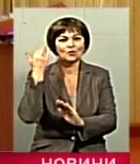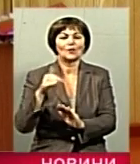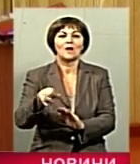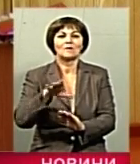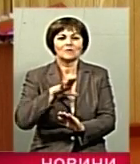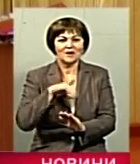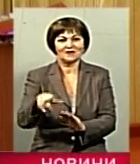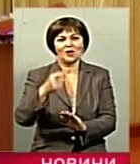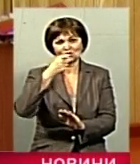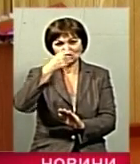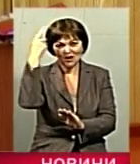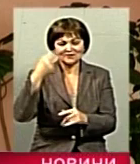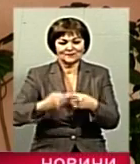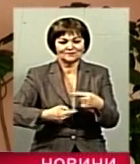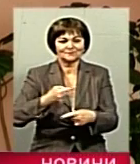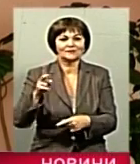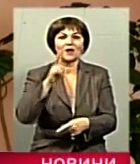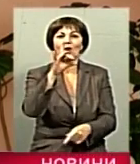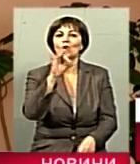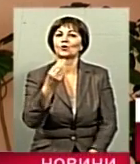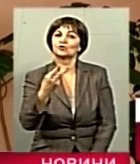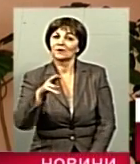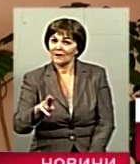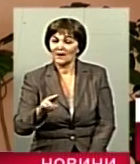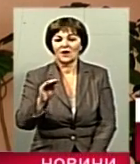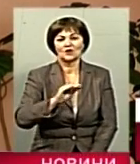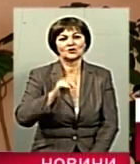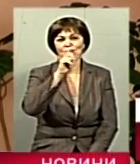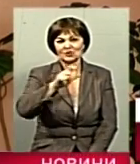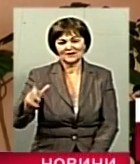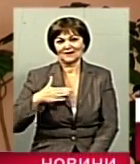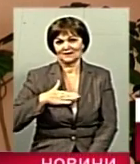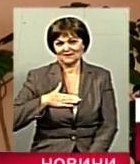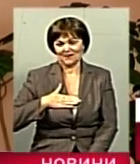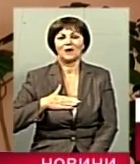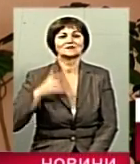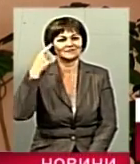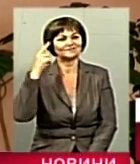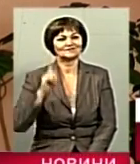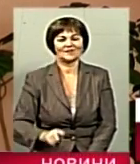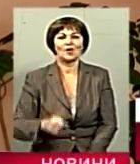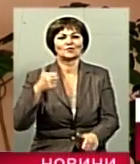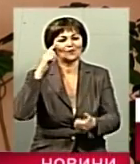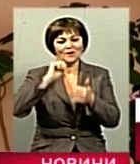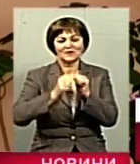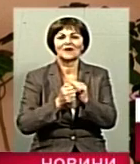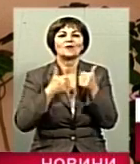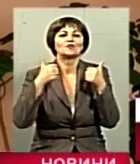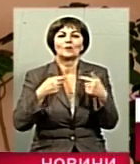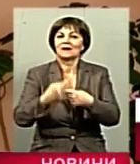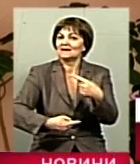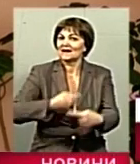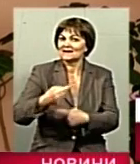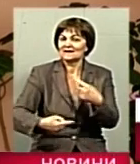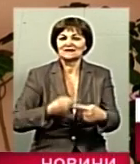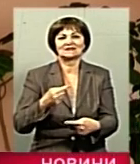нашими предками-чехами з Крошні. Жителі нашого району знають і пам'ятають добрі традиції чехів, які